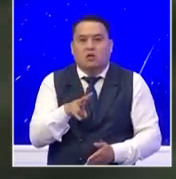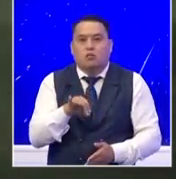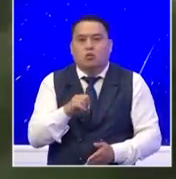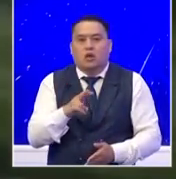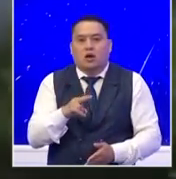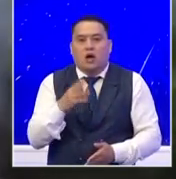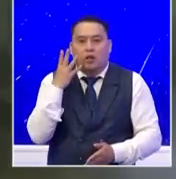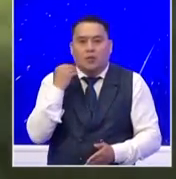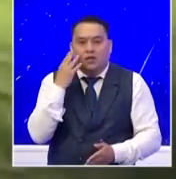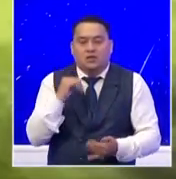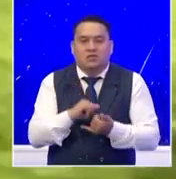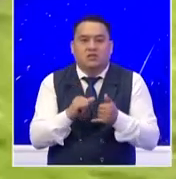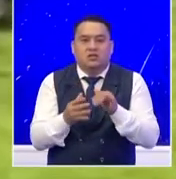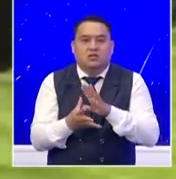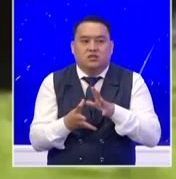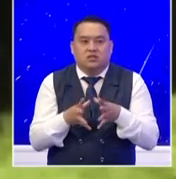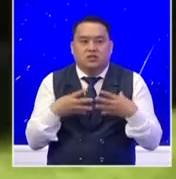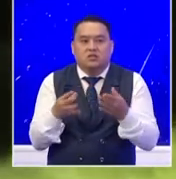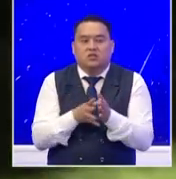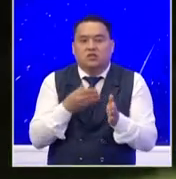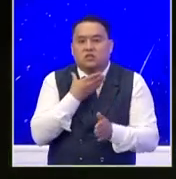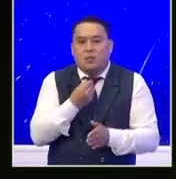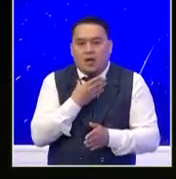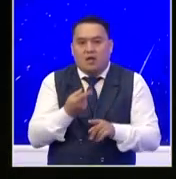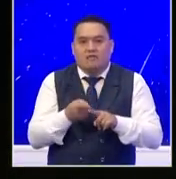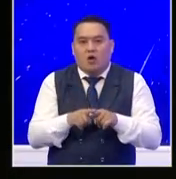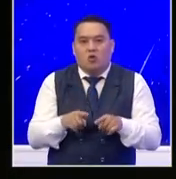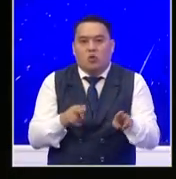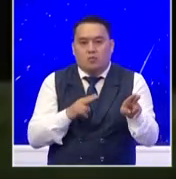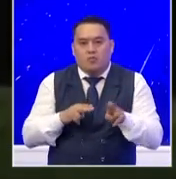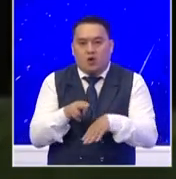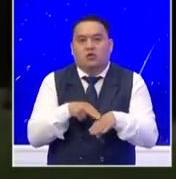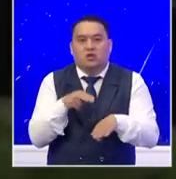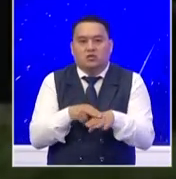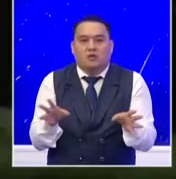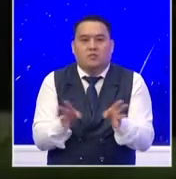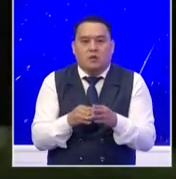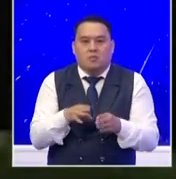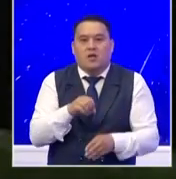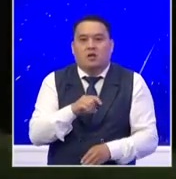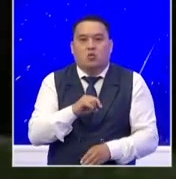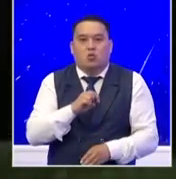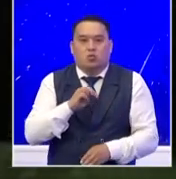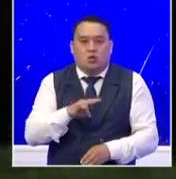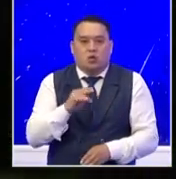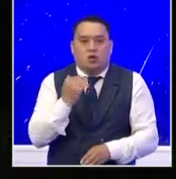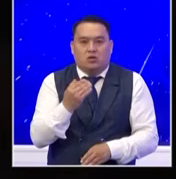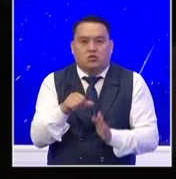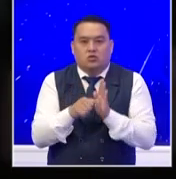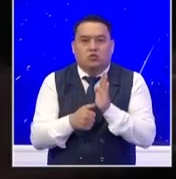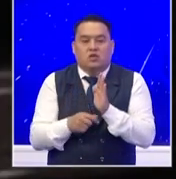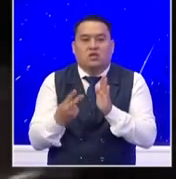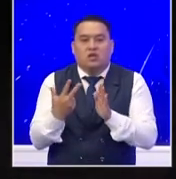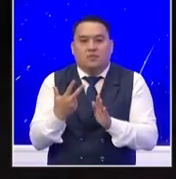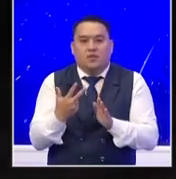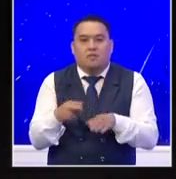Сарыбулак и автодорогой Алматы-Семей. Их обнаружили сотрудники природоохранной полиции совместно с патрульным экипажем «Беркут-163»